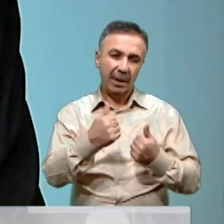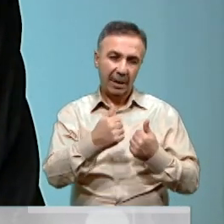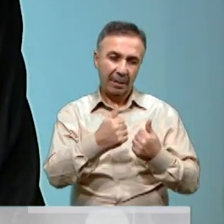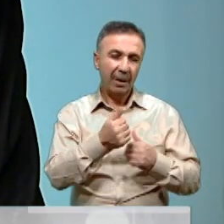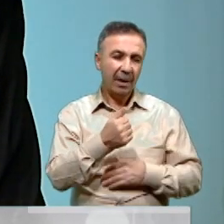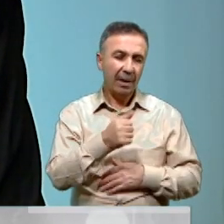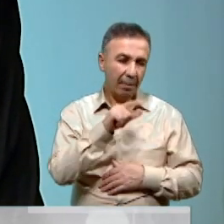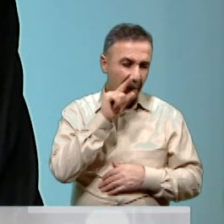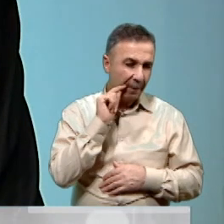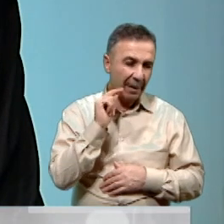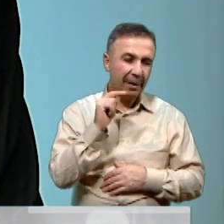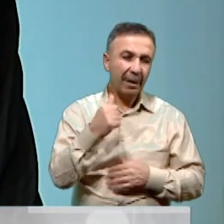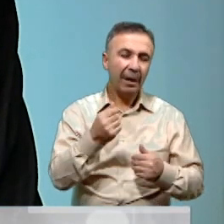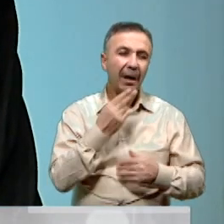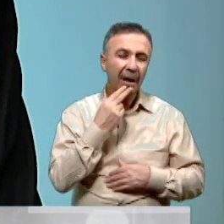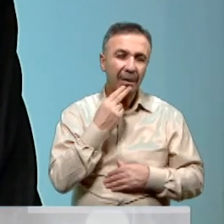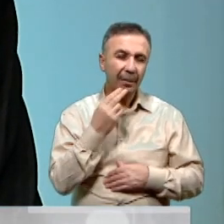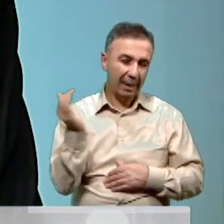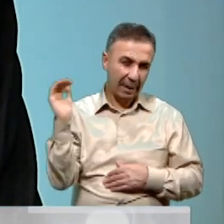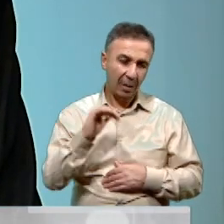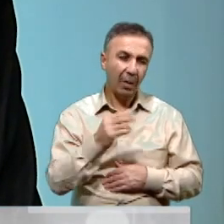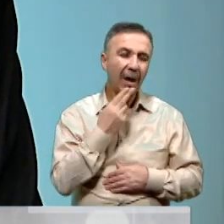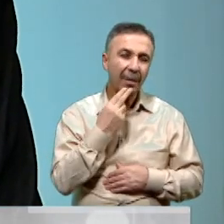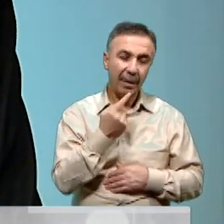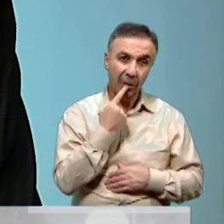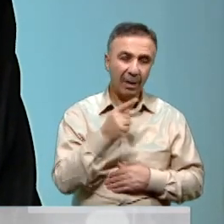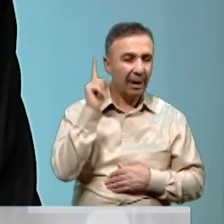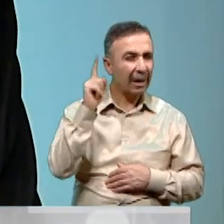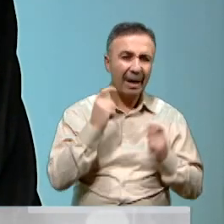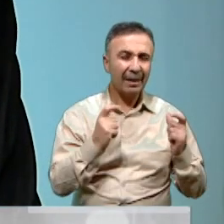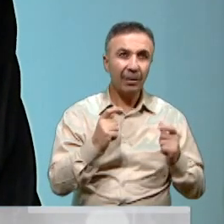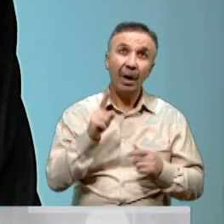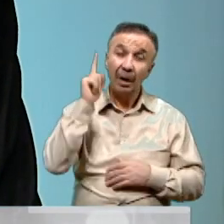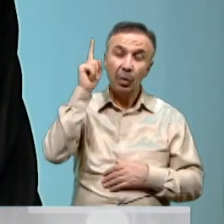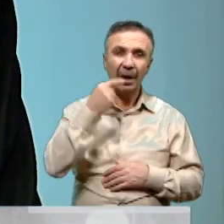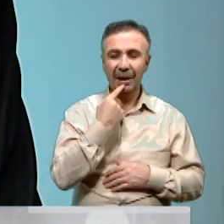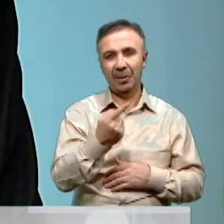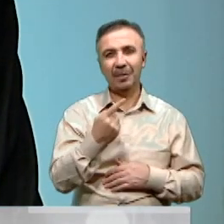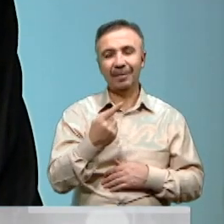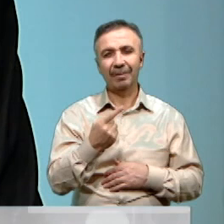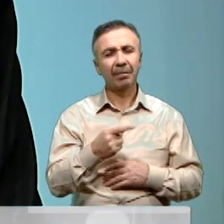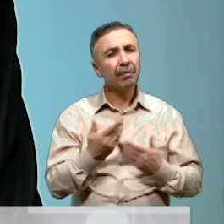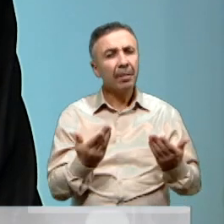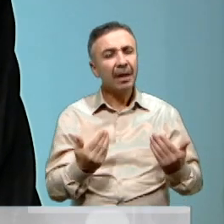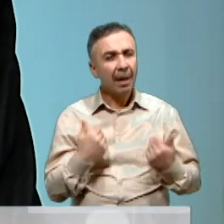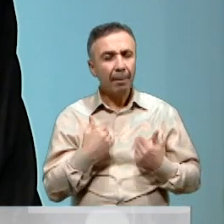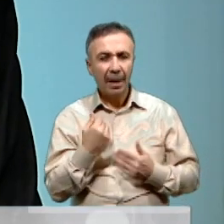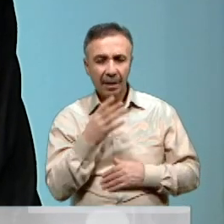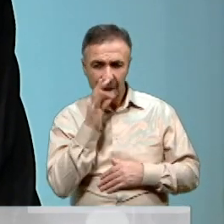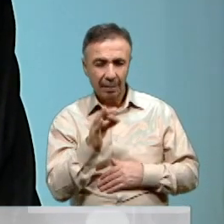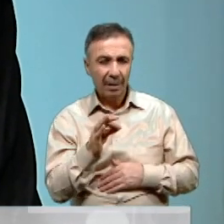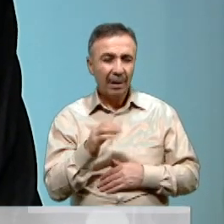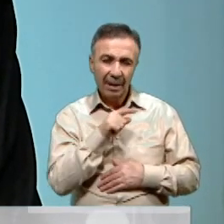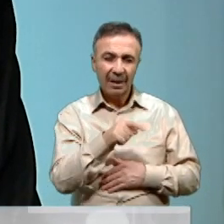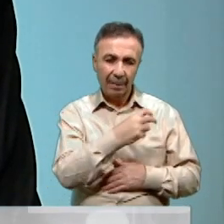Peygamberimiz o hanımefendiye diyor ki Allah nerede yukarıda diyor Peki ben kimim Sen Allah'ın